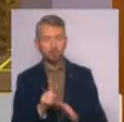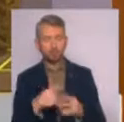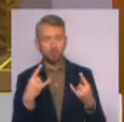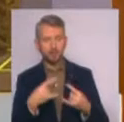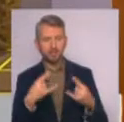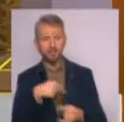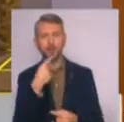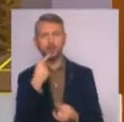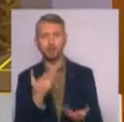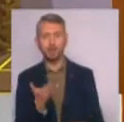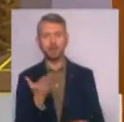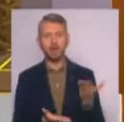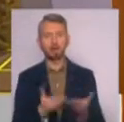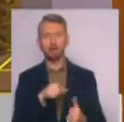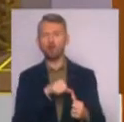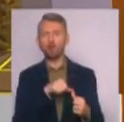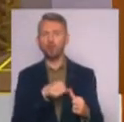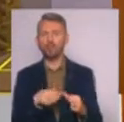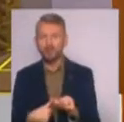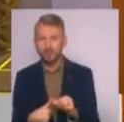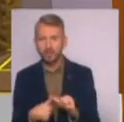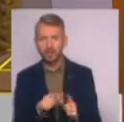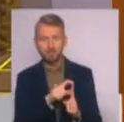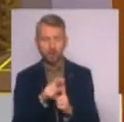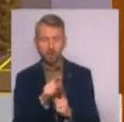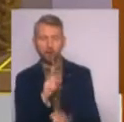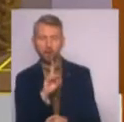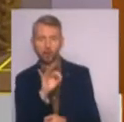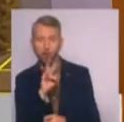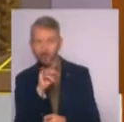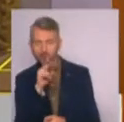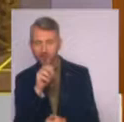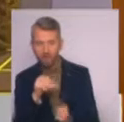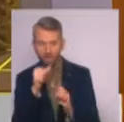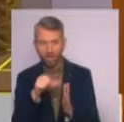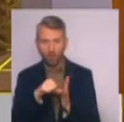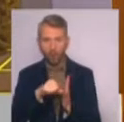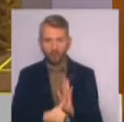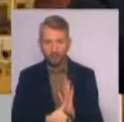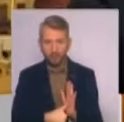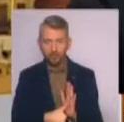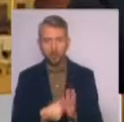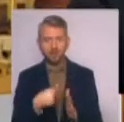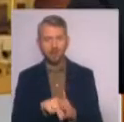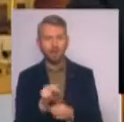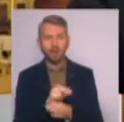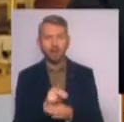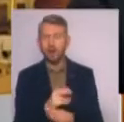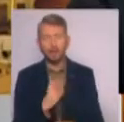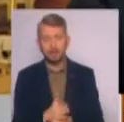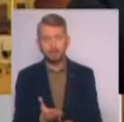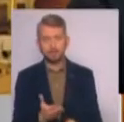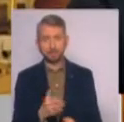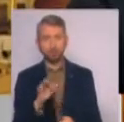говорили, якщо хронічне, поняття хронічне в медичному плані, значить невиліковне. Стосовно